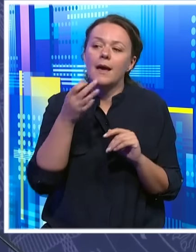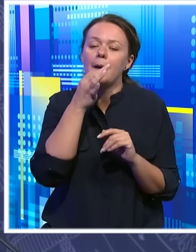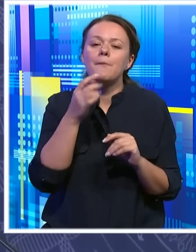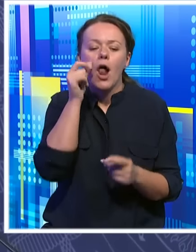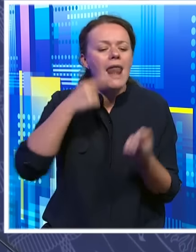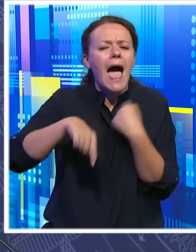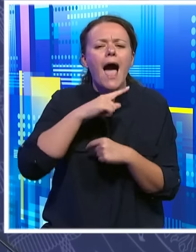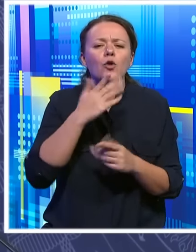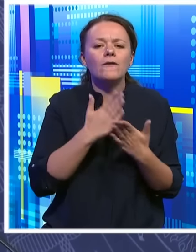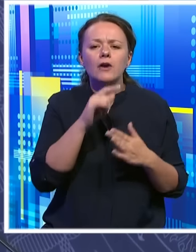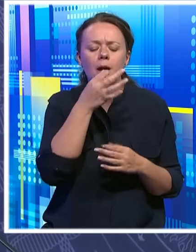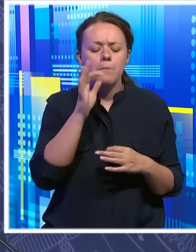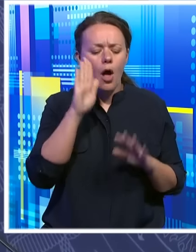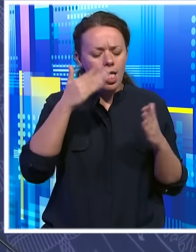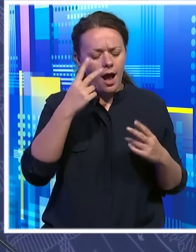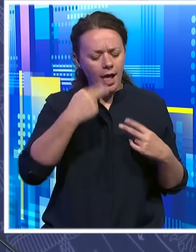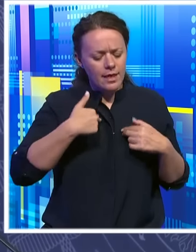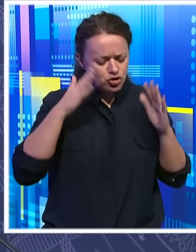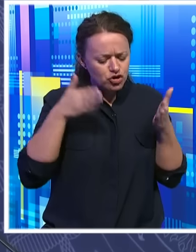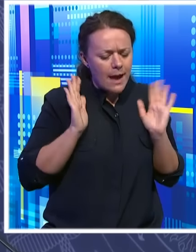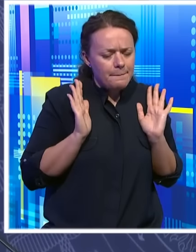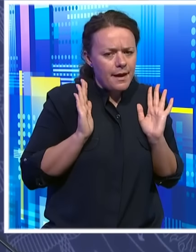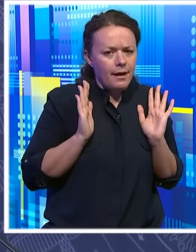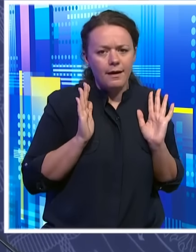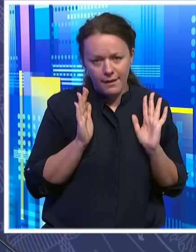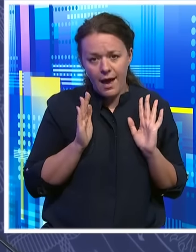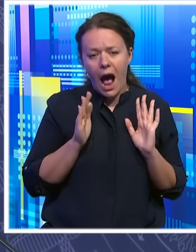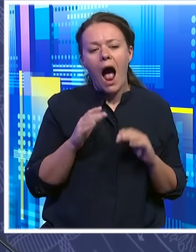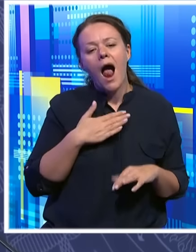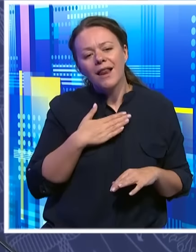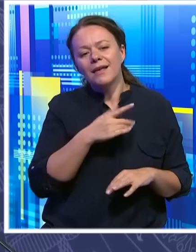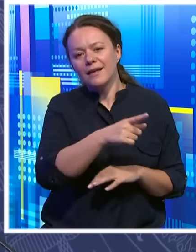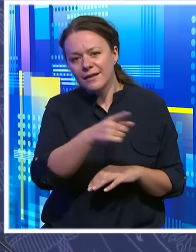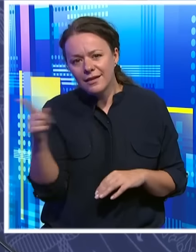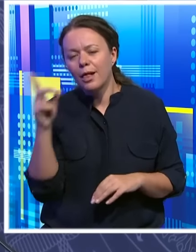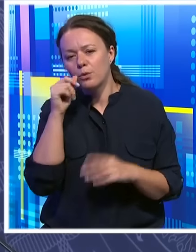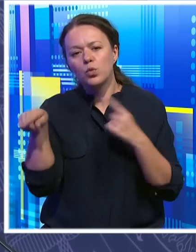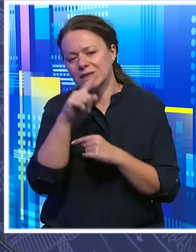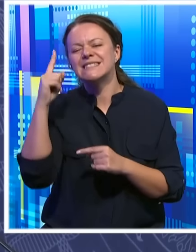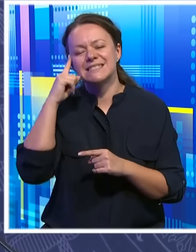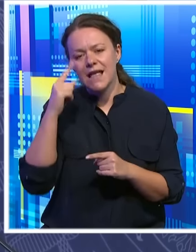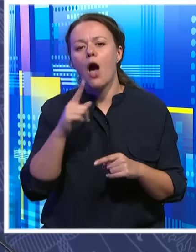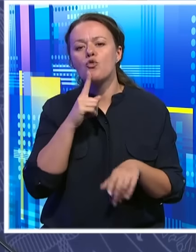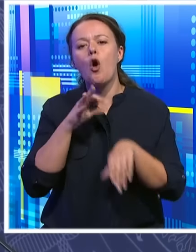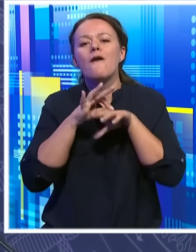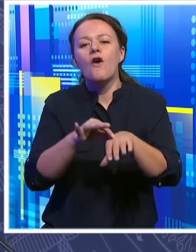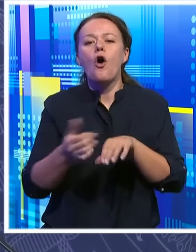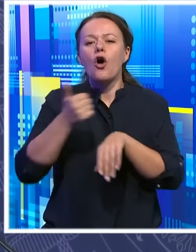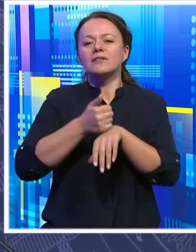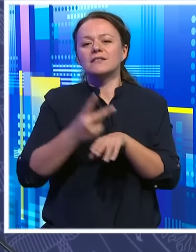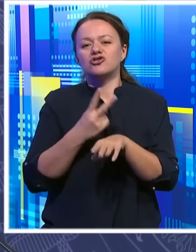kljuse. A ljudi u Srbiji znaju da u svom rukovodstvu imaju ozbiljne ljude koji brinu o